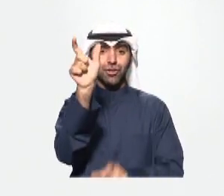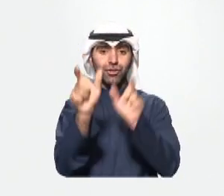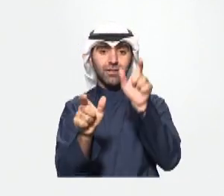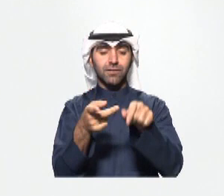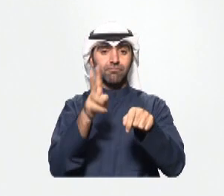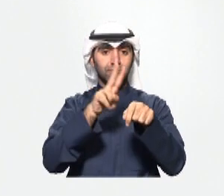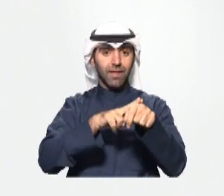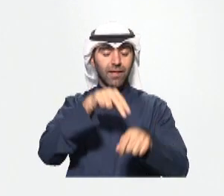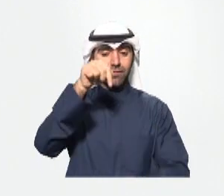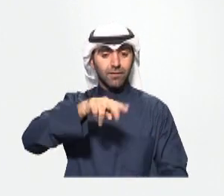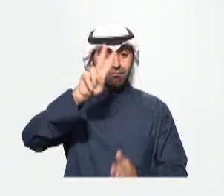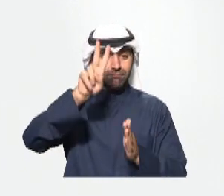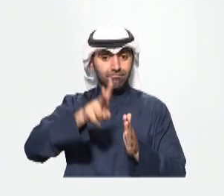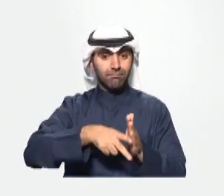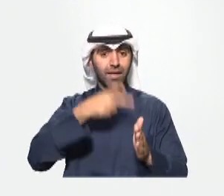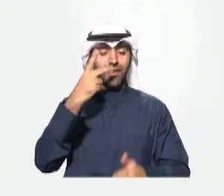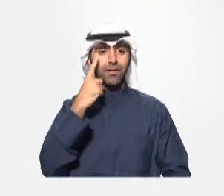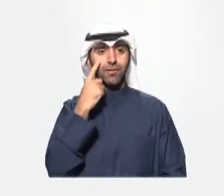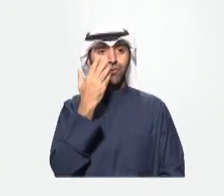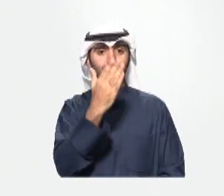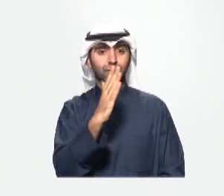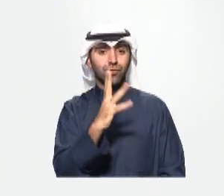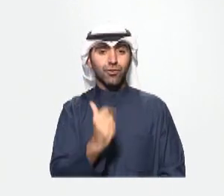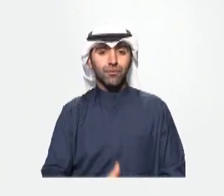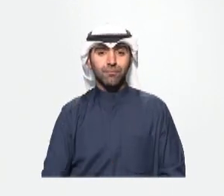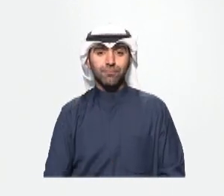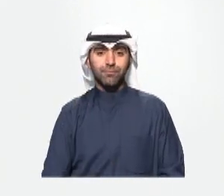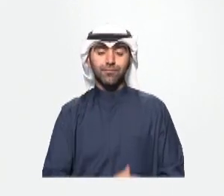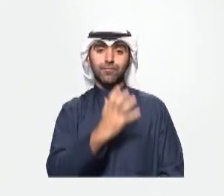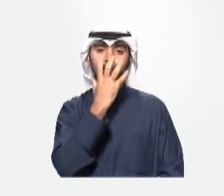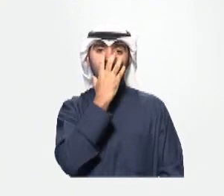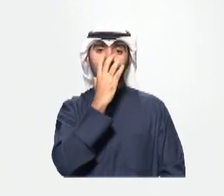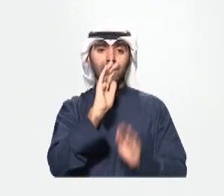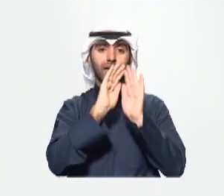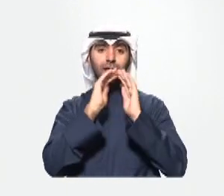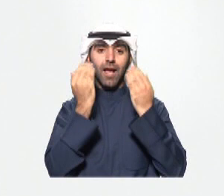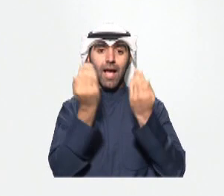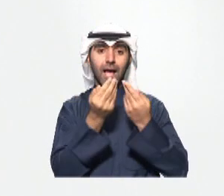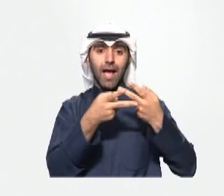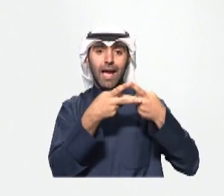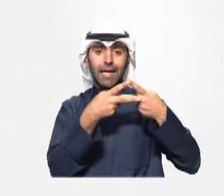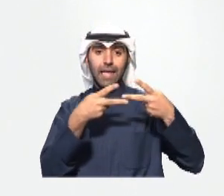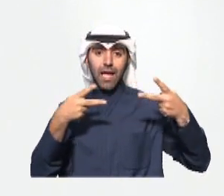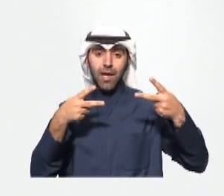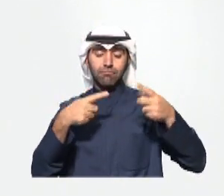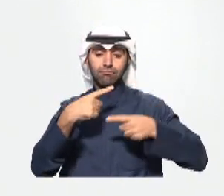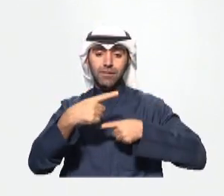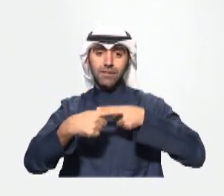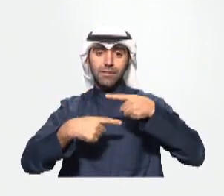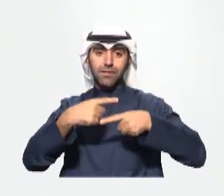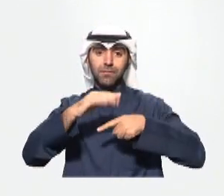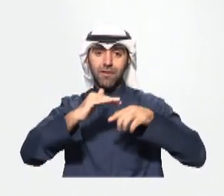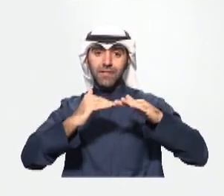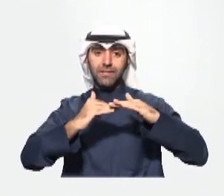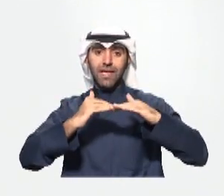مرة أخرى نشاهد ونلاحظ المنحنى الذي يخص حالات العناية مستمر في التصاعد خلال الأيام